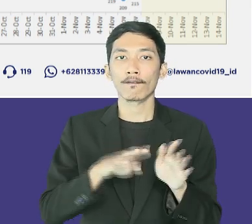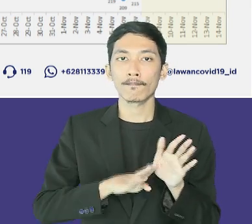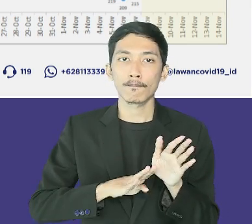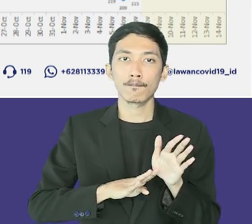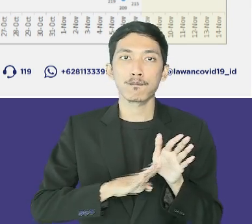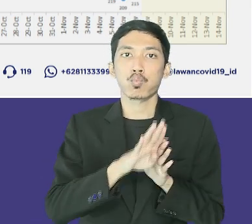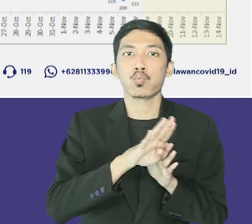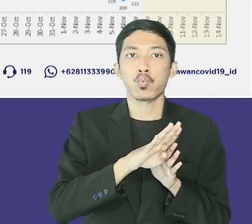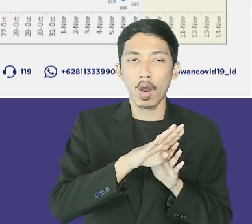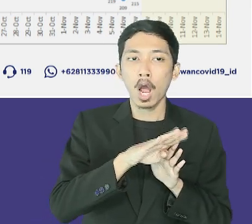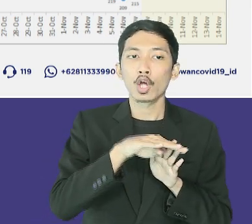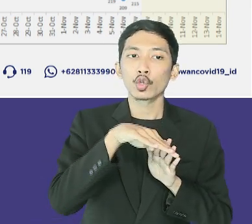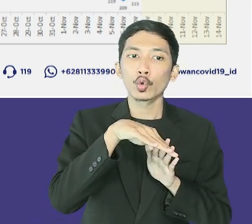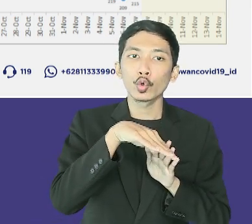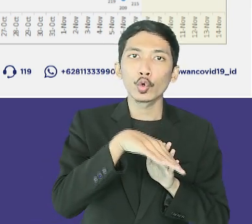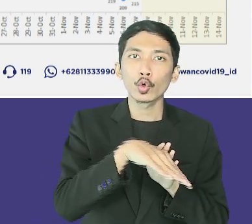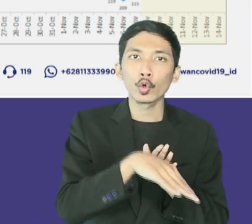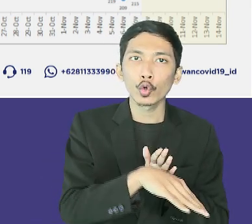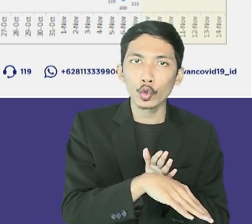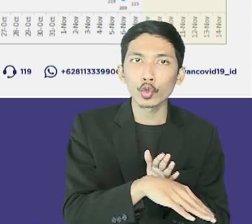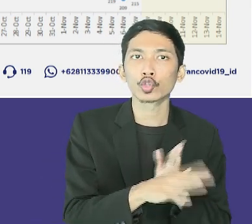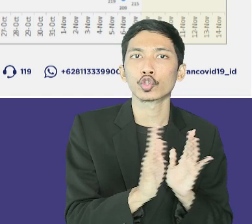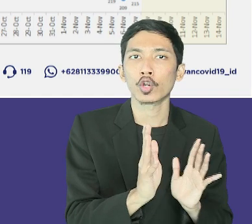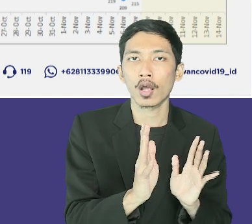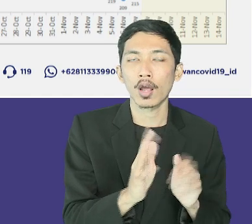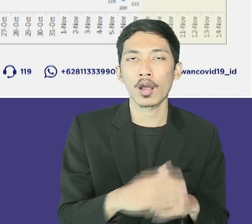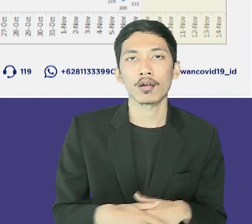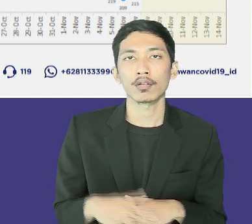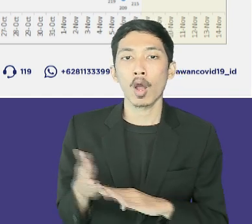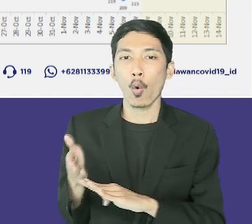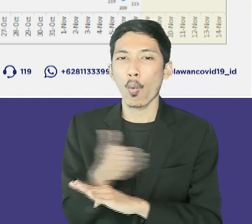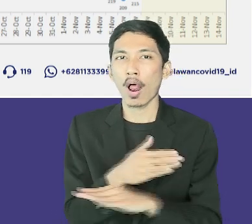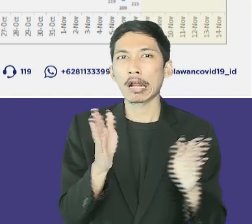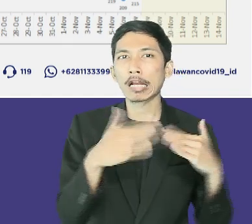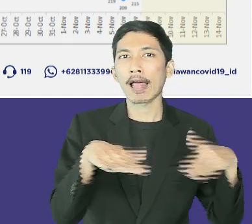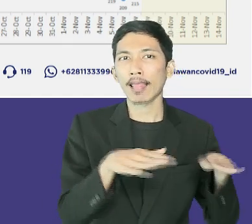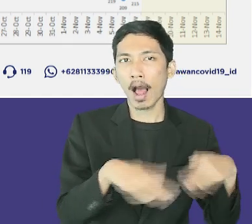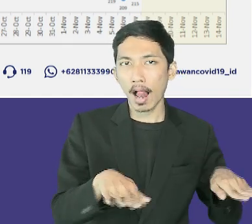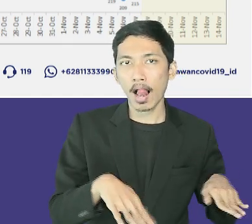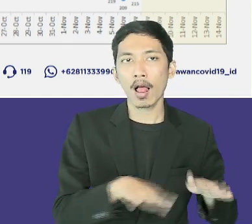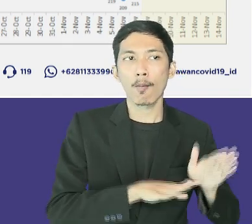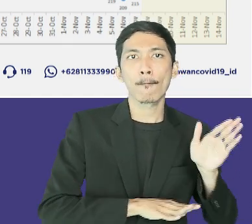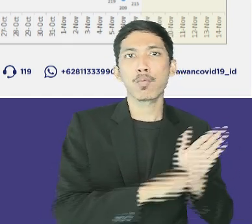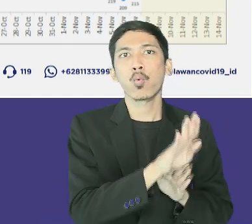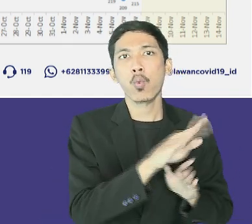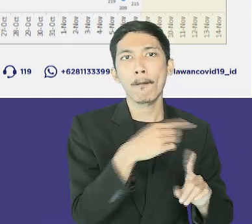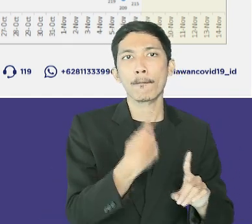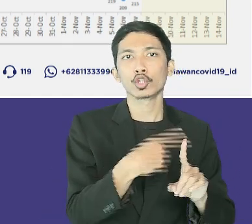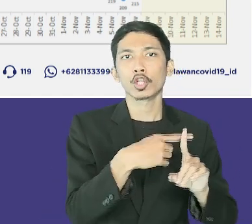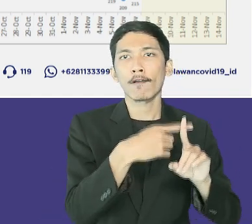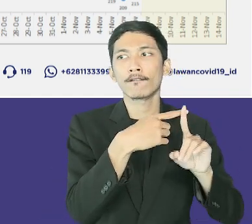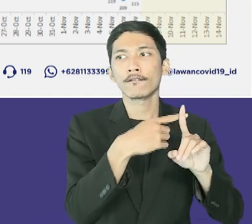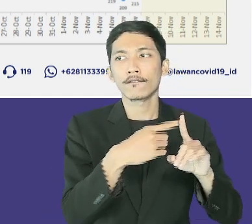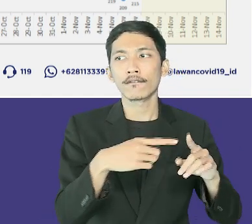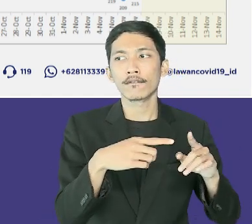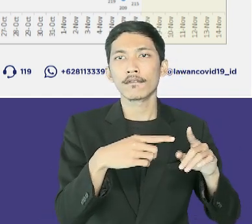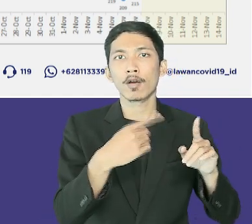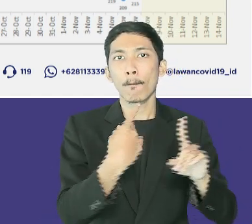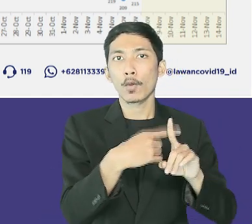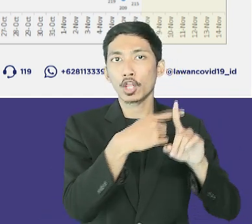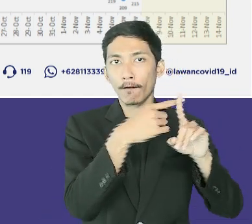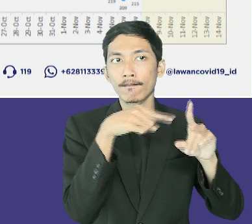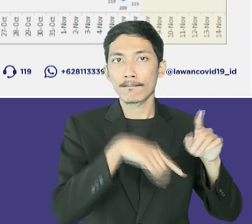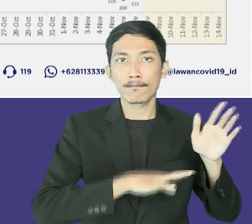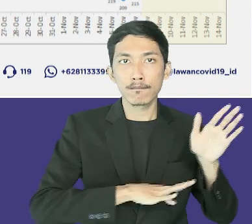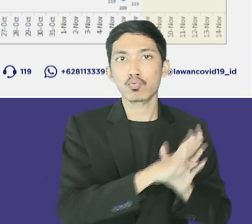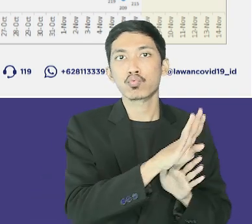perlahan menurun sejak periode libur Natal 2020. Dan tahun baru 2021. Pada periode